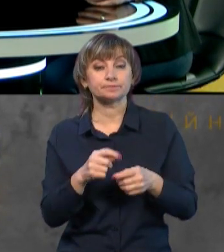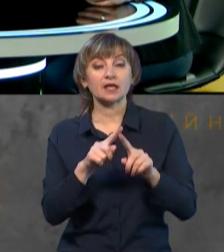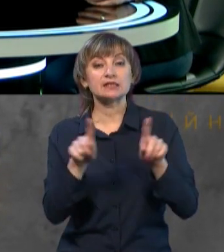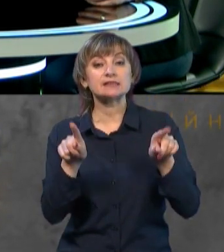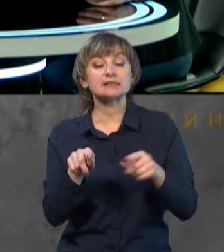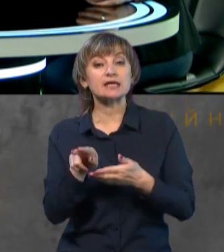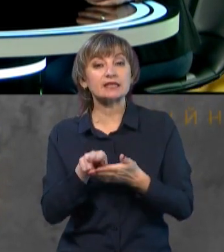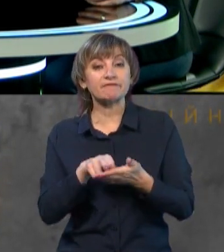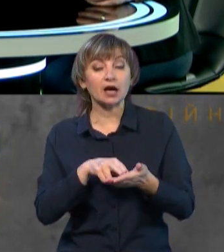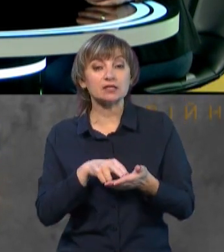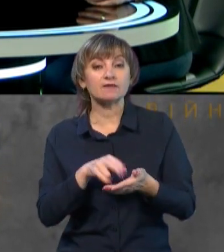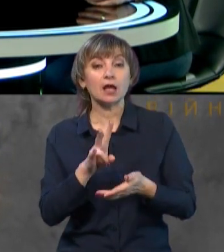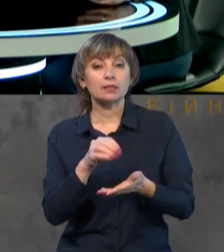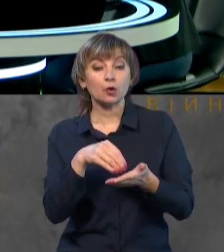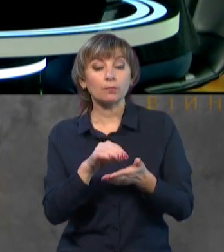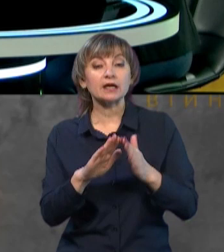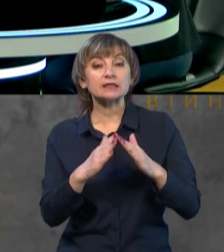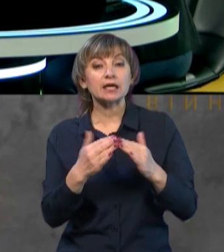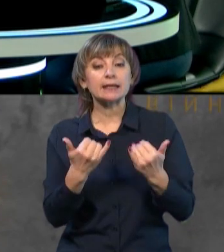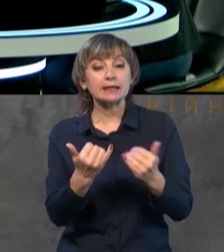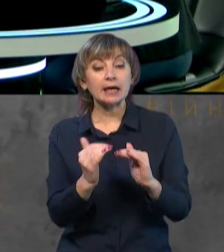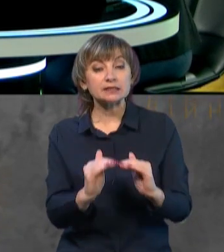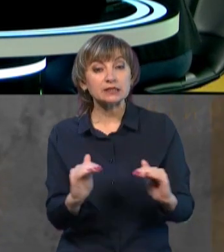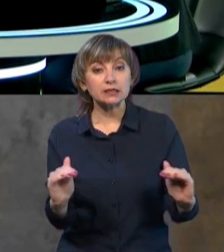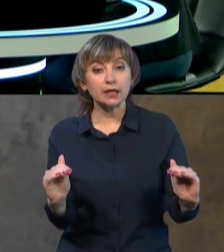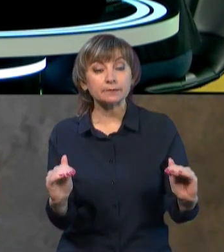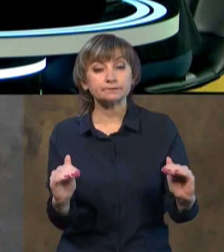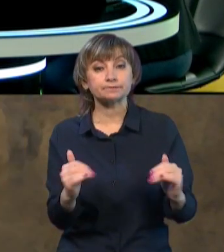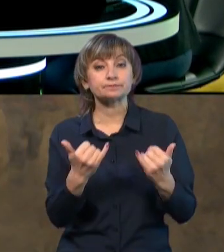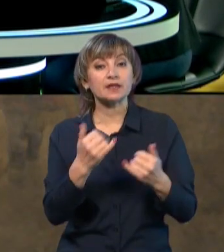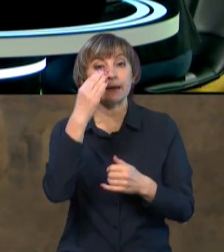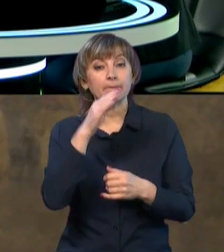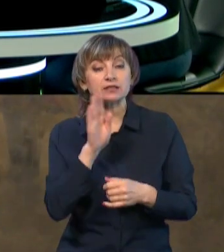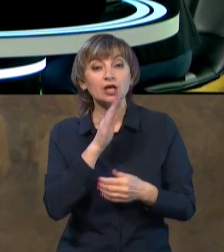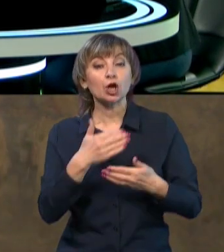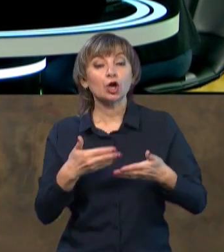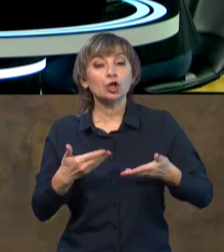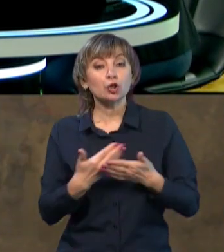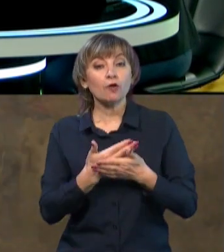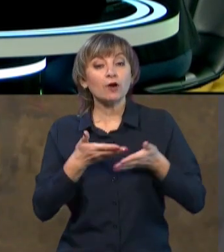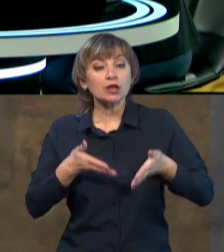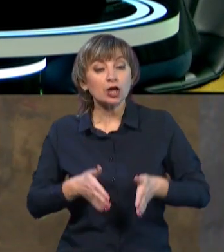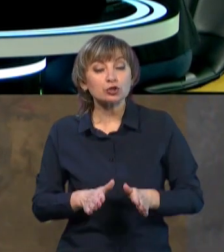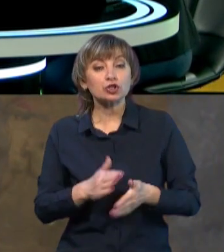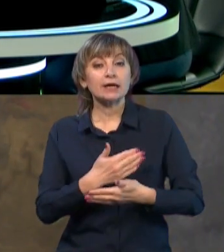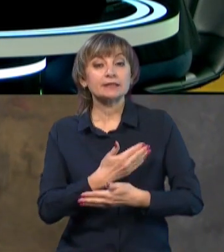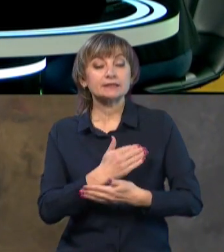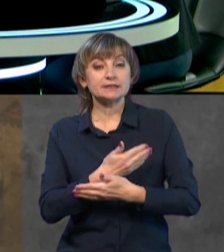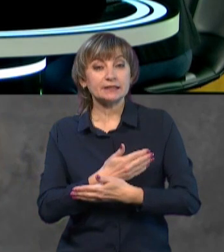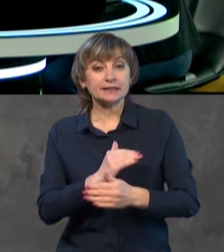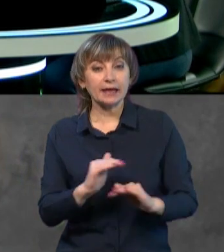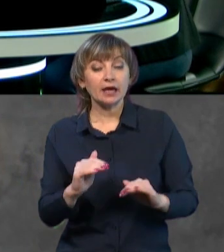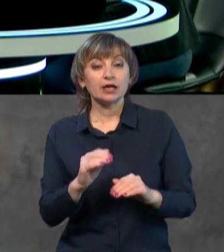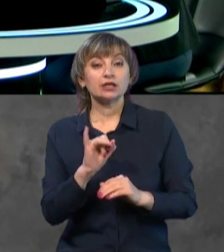сертифікатів на купівлю книжок для дітей, для батьків новонароджених дітей, для